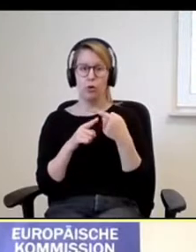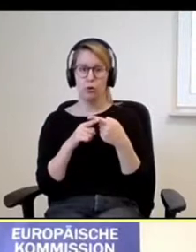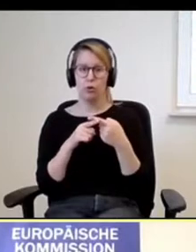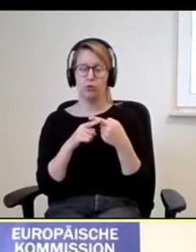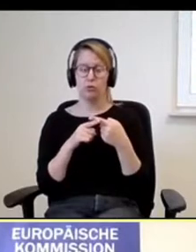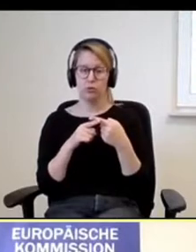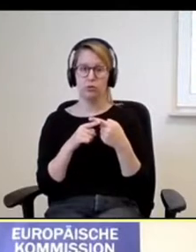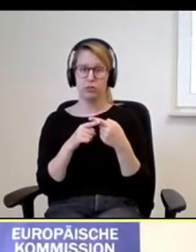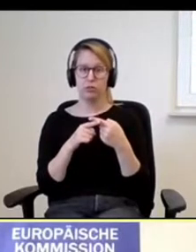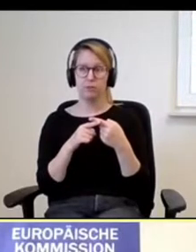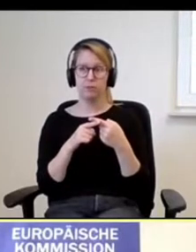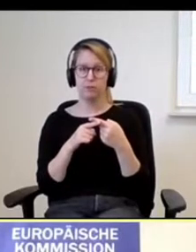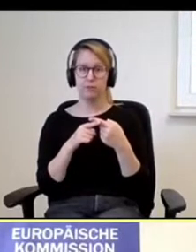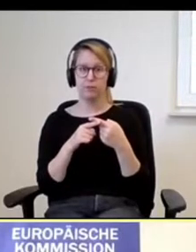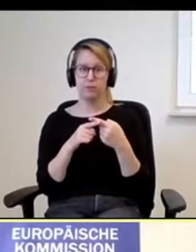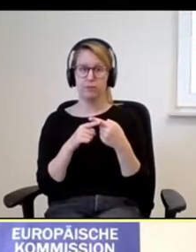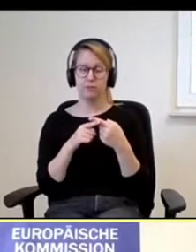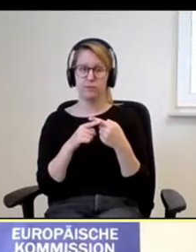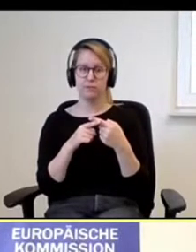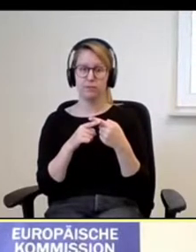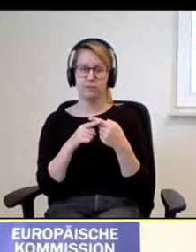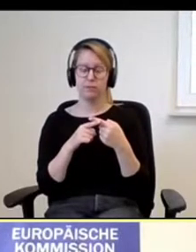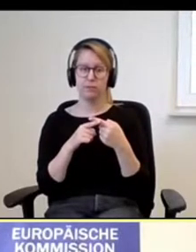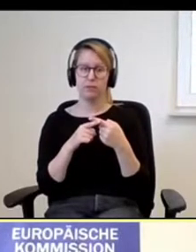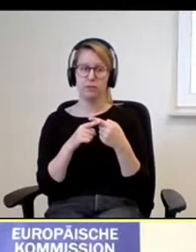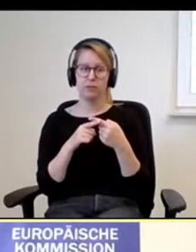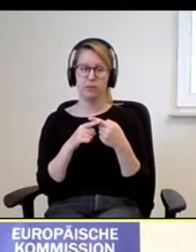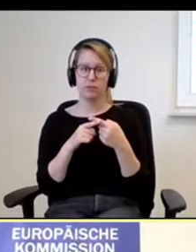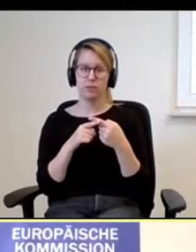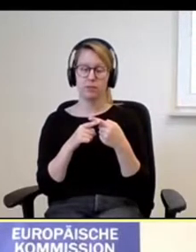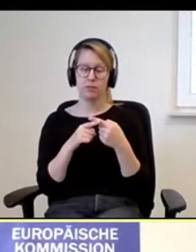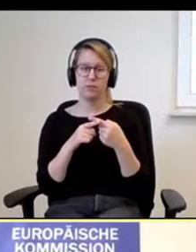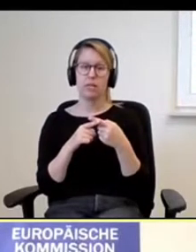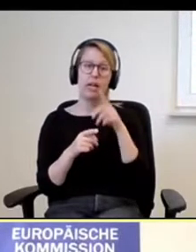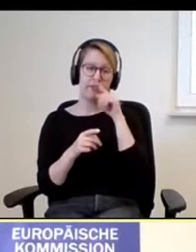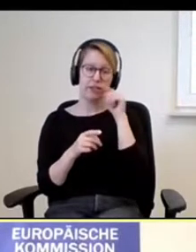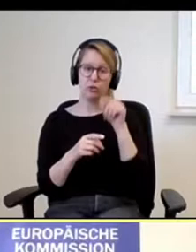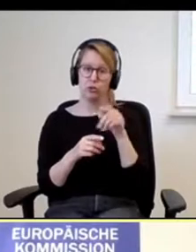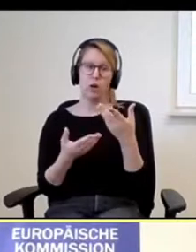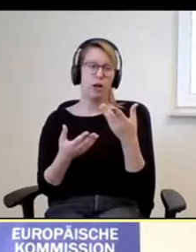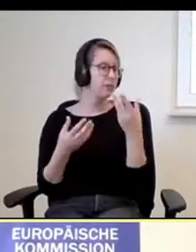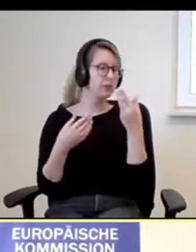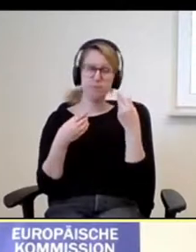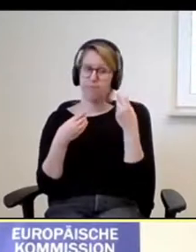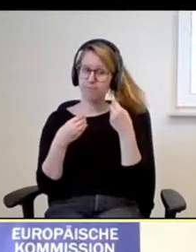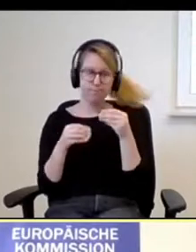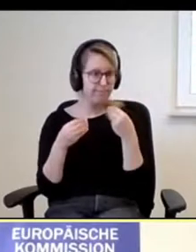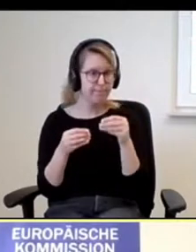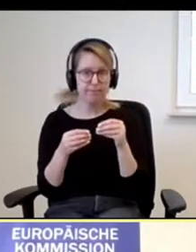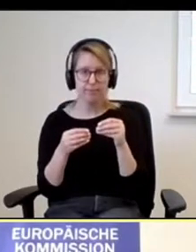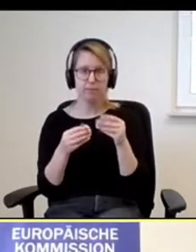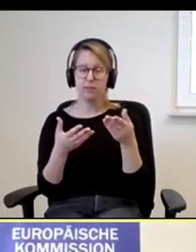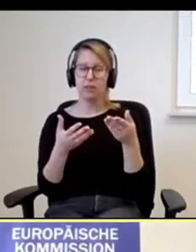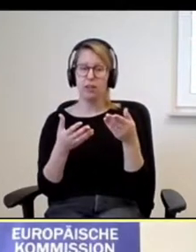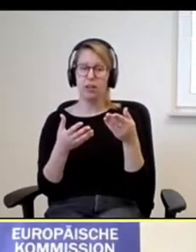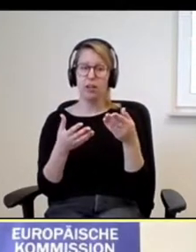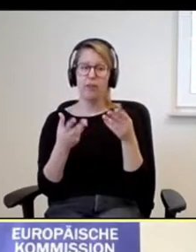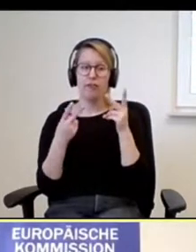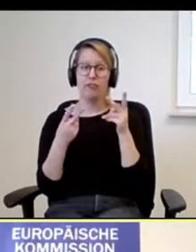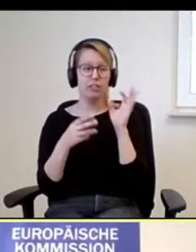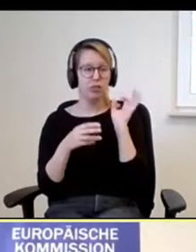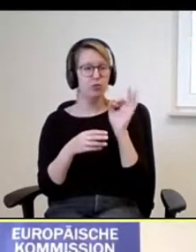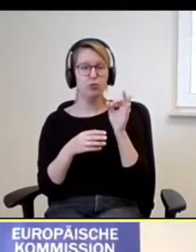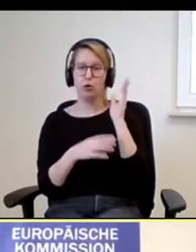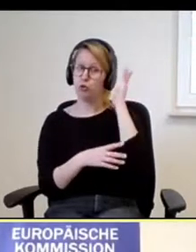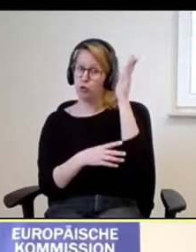s'il y a vraiment des matières qui se prêtent à une amélioration, que la Commission propose, donc soit des nouvelles stratégies,